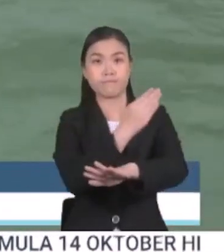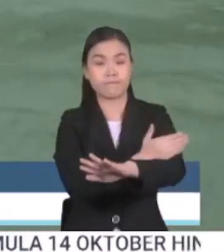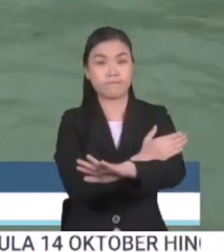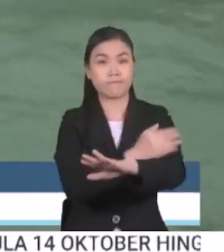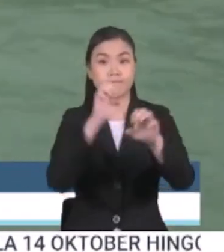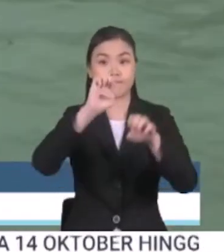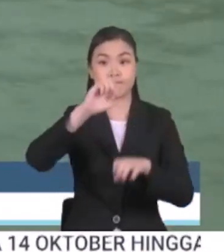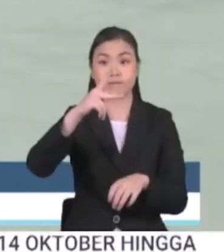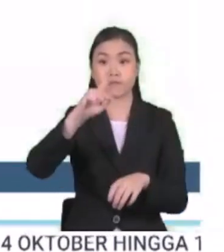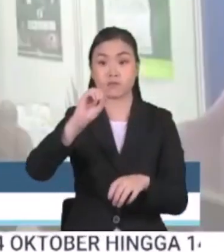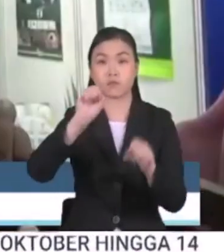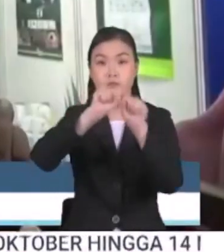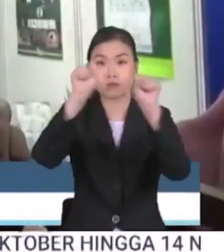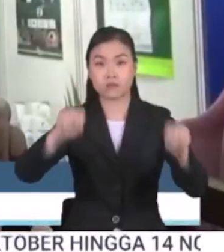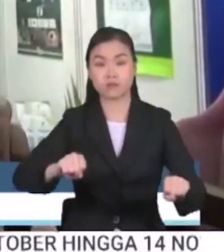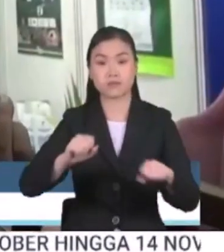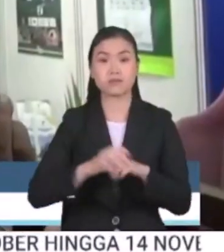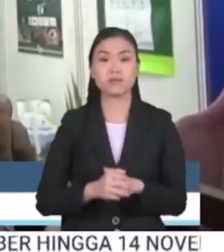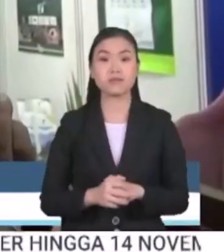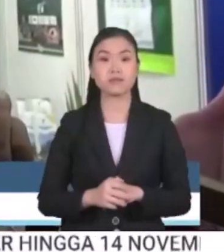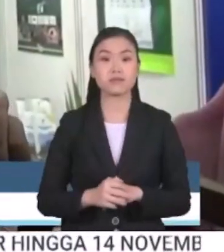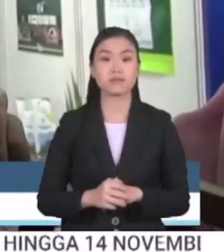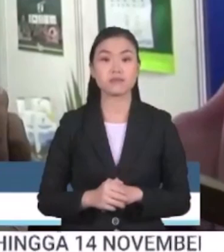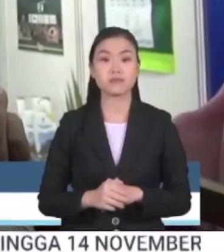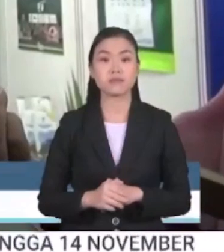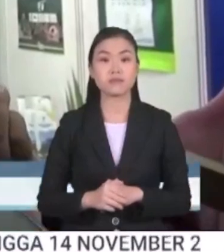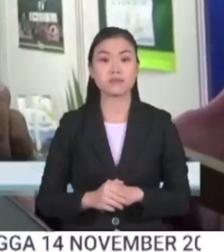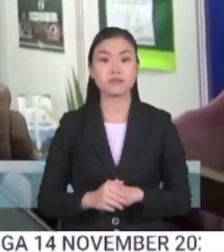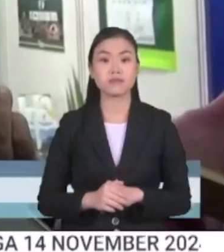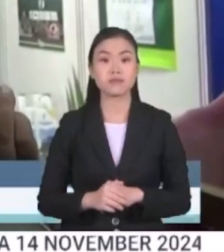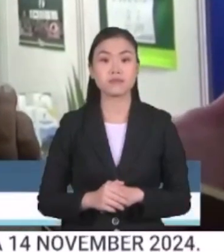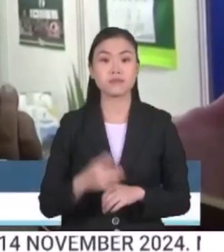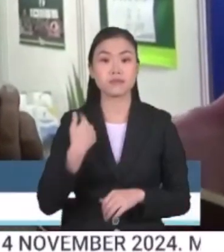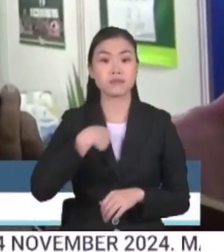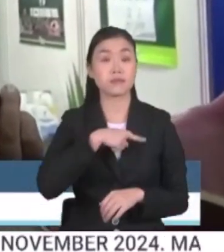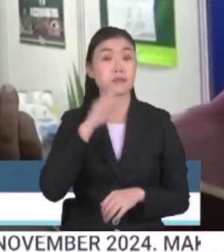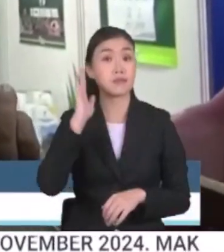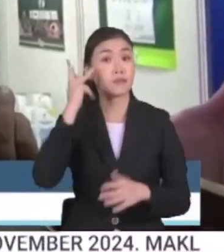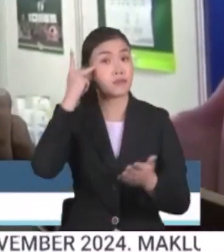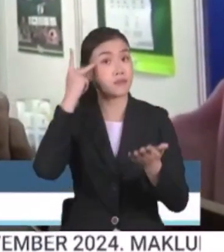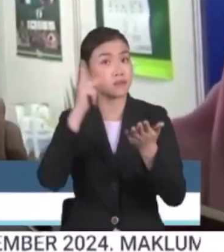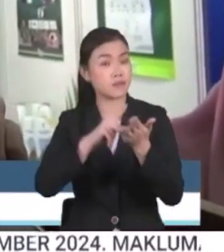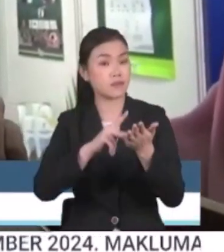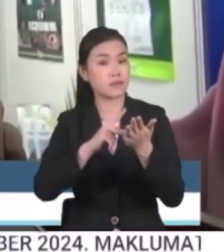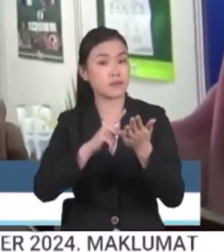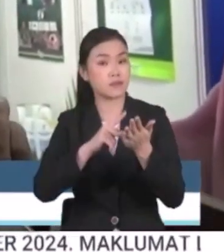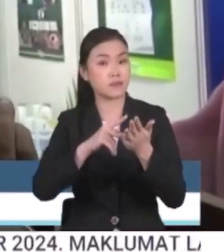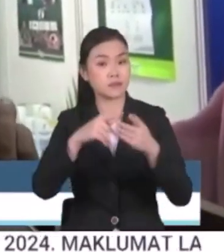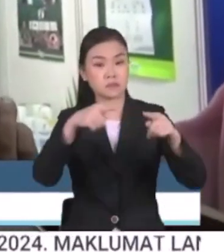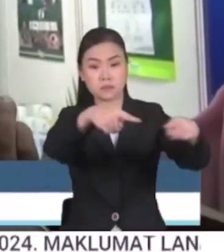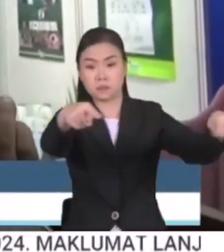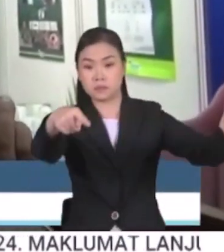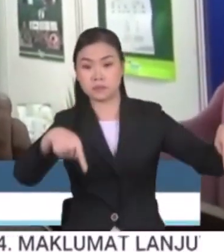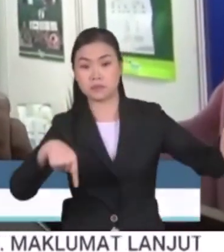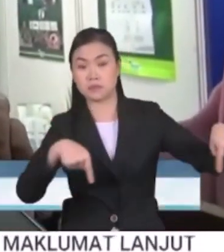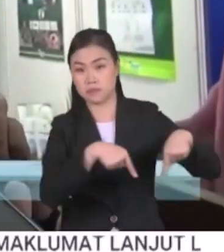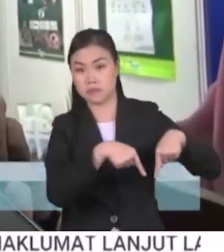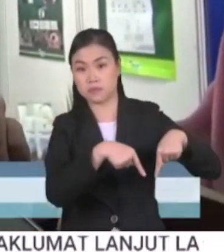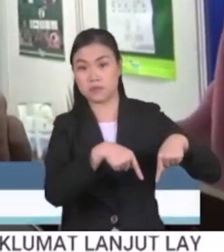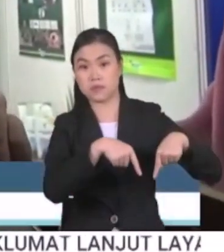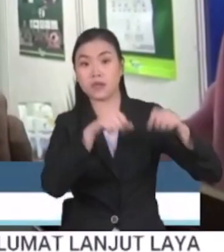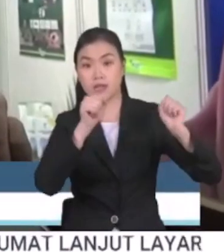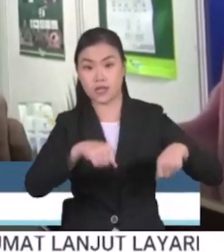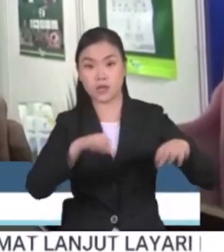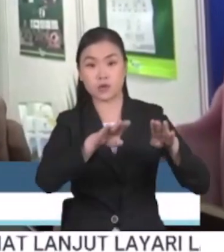dan biodiversiti. Jadi kita akan kena pasti plot-plot ataupun lot-lot yang boleh